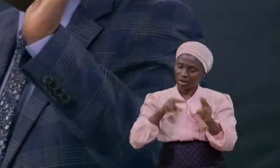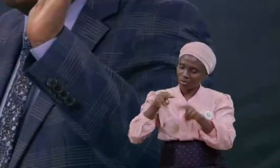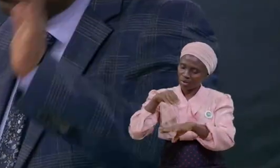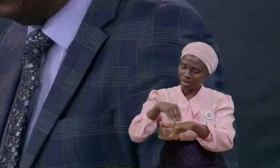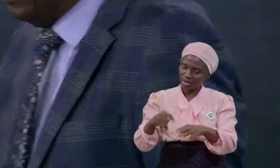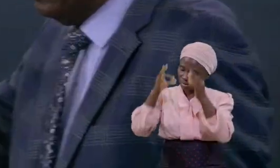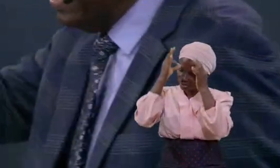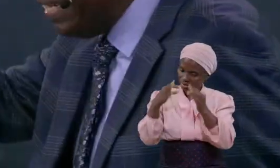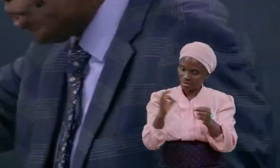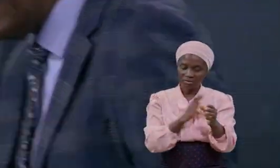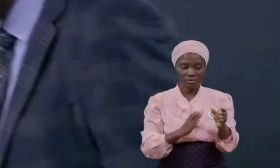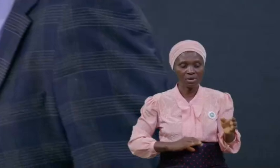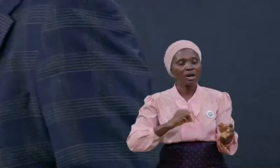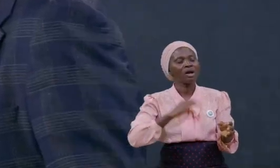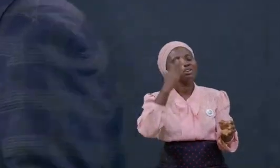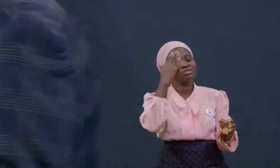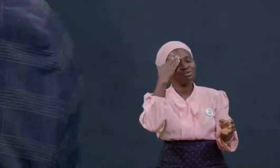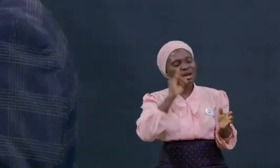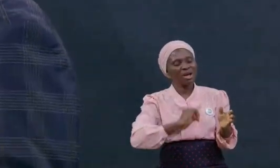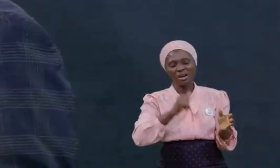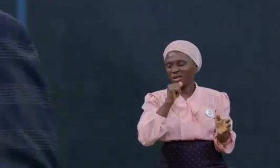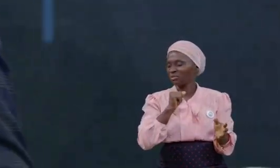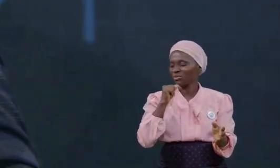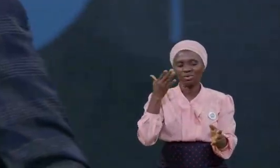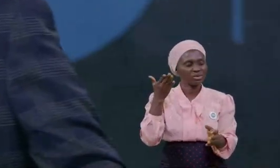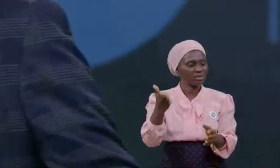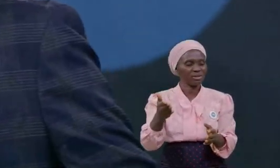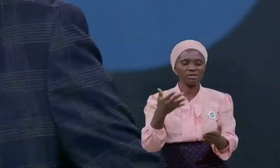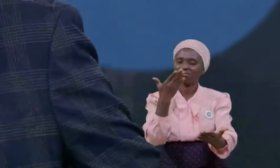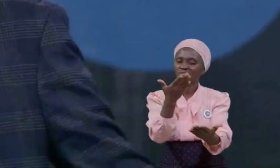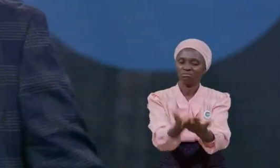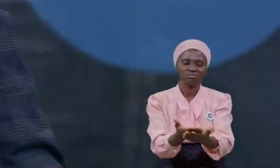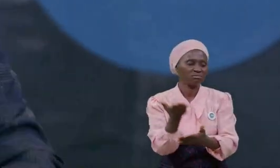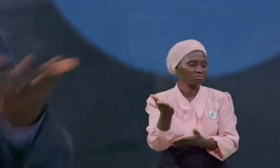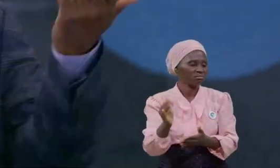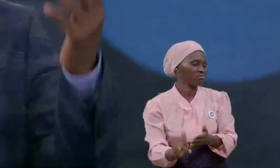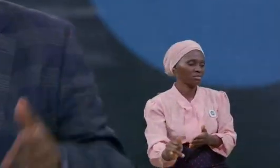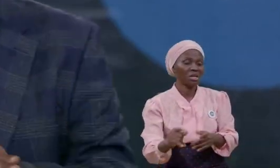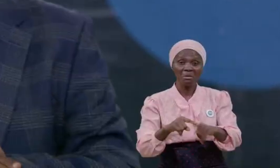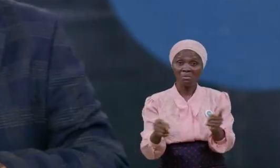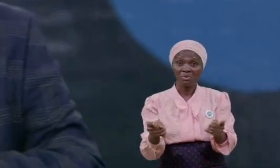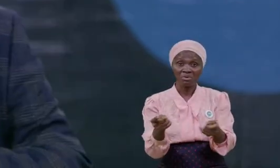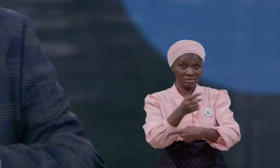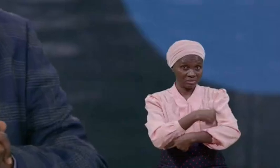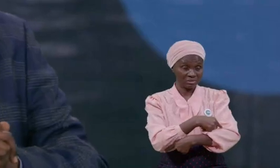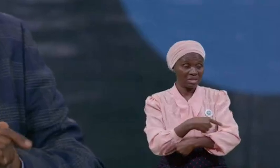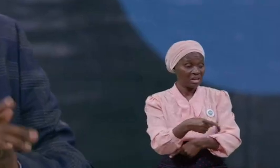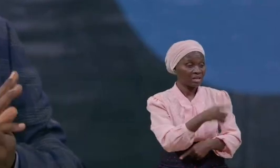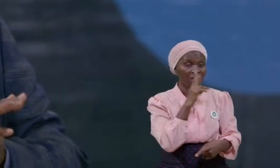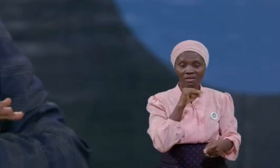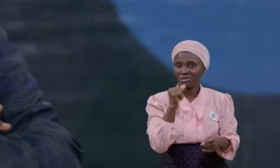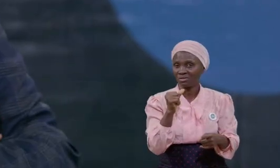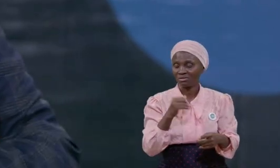là, mais aujourd'hui, ils ne sont pas disposés à prendre la décision. Ils disent, Esprit